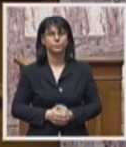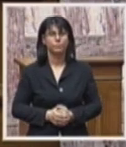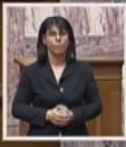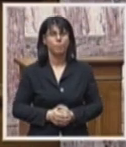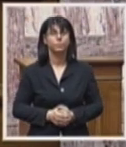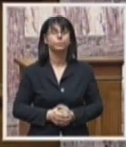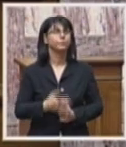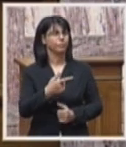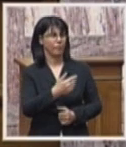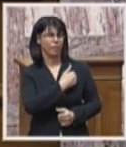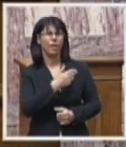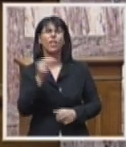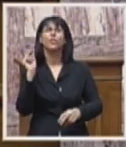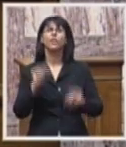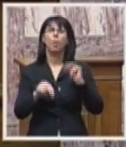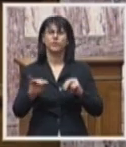Το δημοψήφισμα.